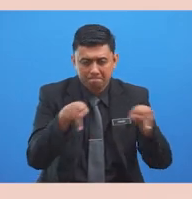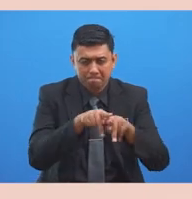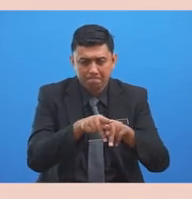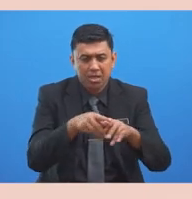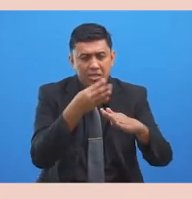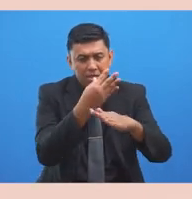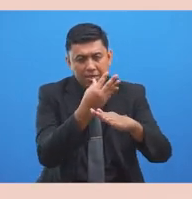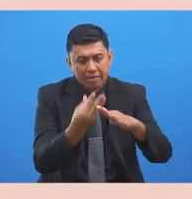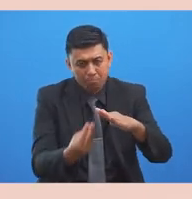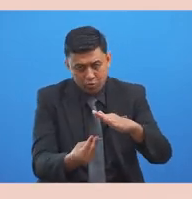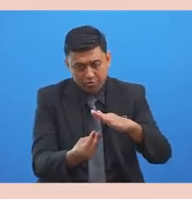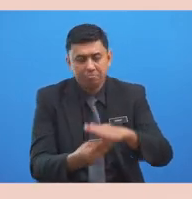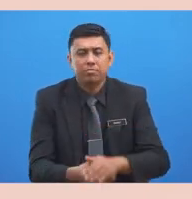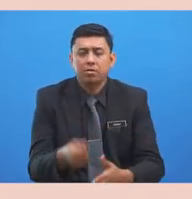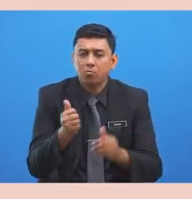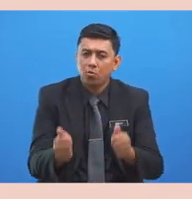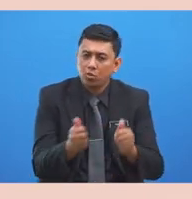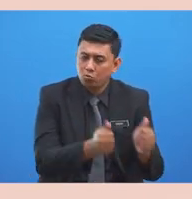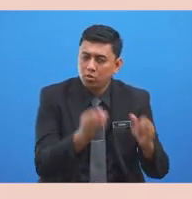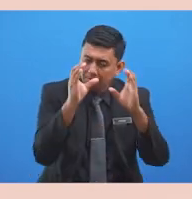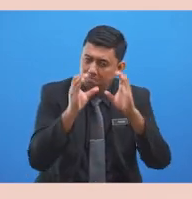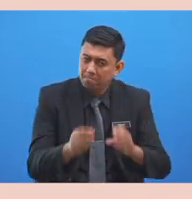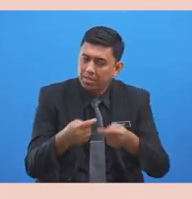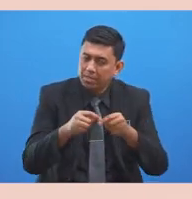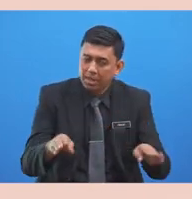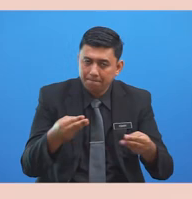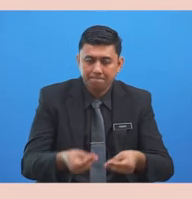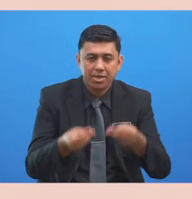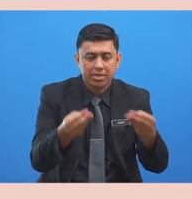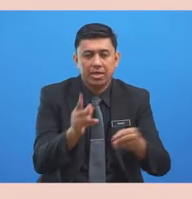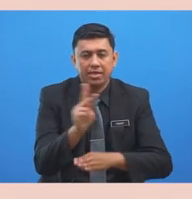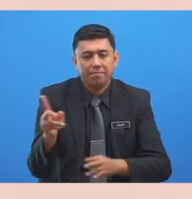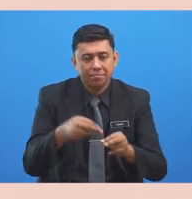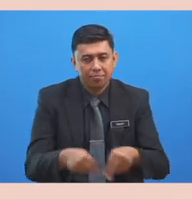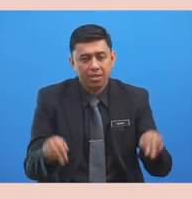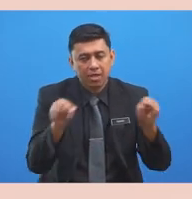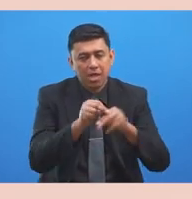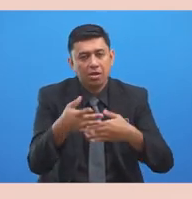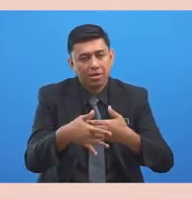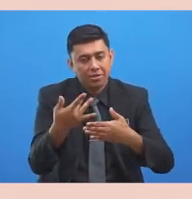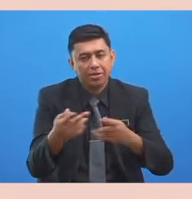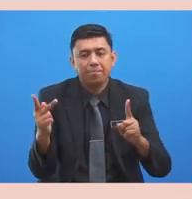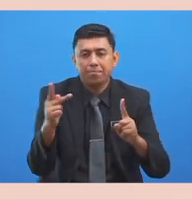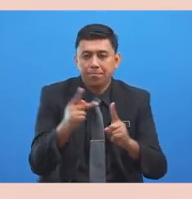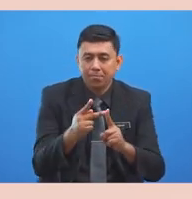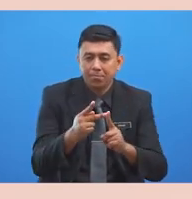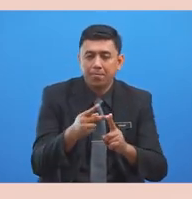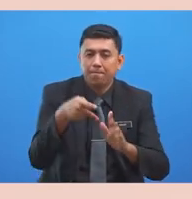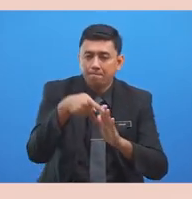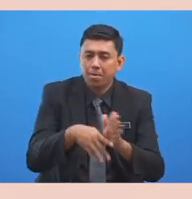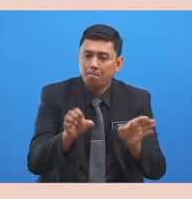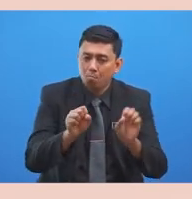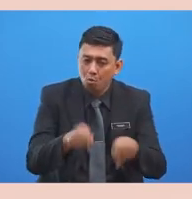input kerana atau cara tersebut telah diberikan nilai awal kepada pemboleh